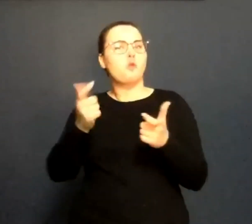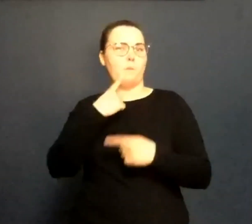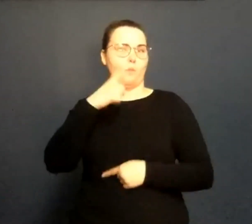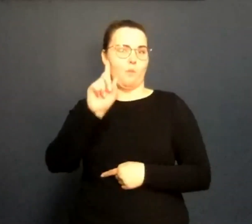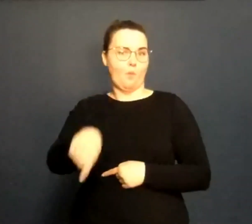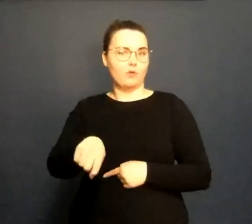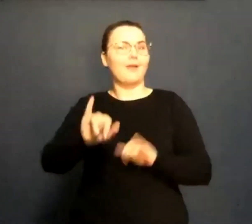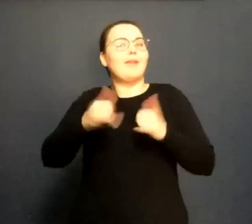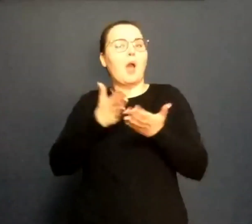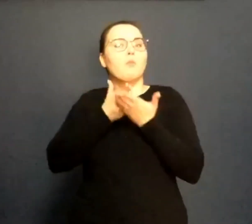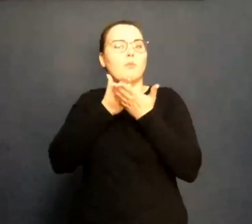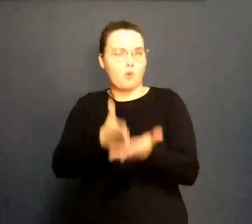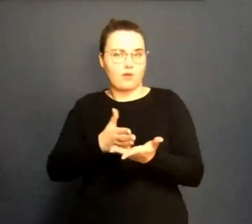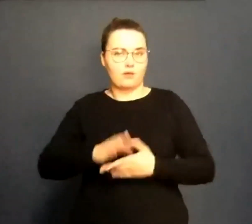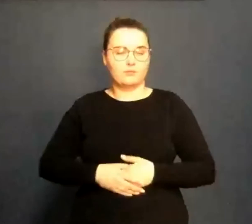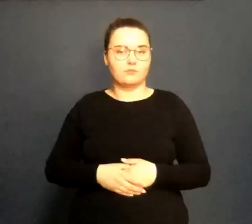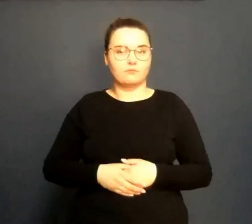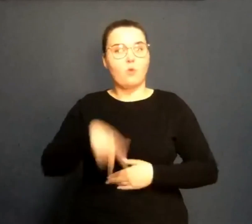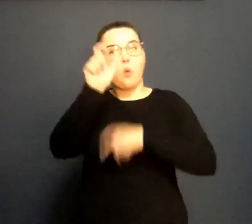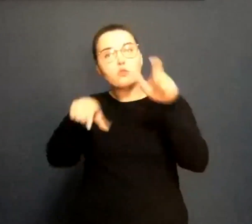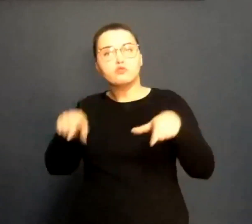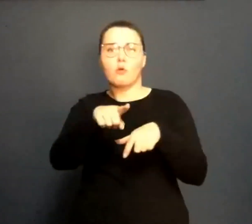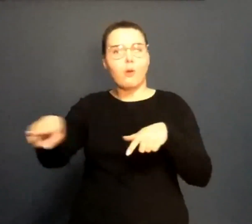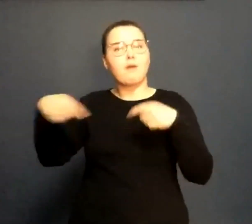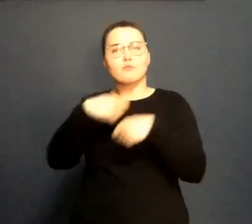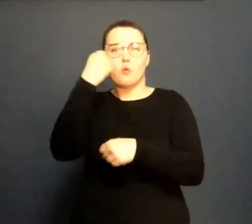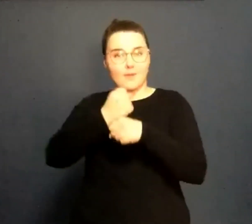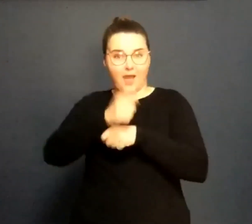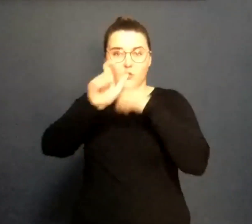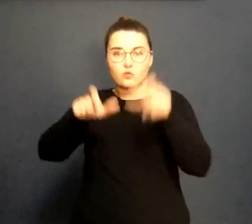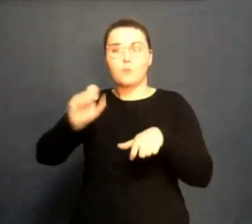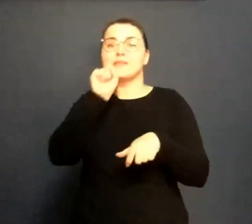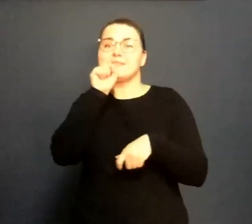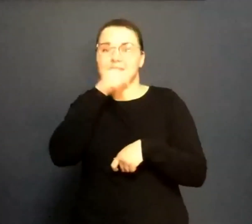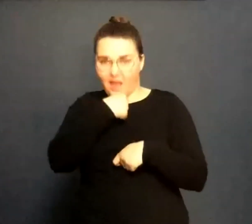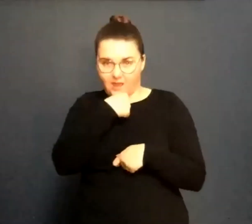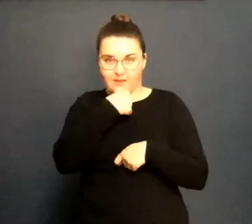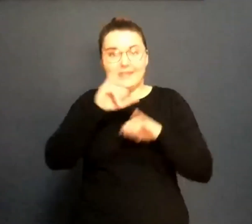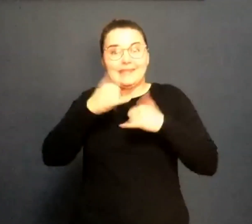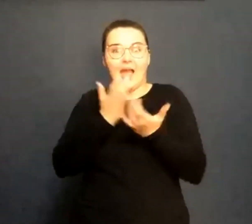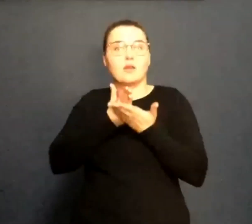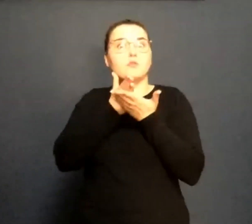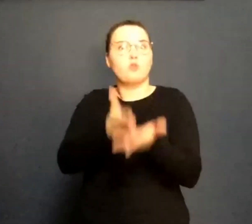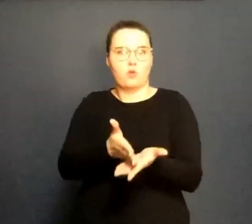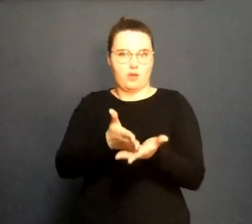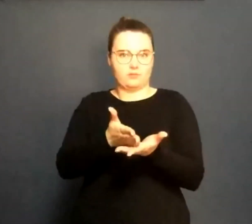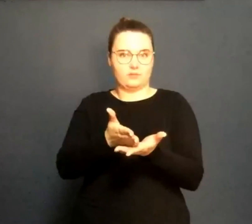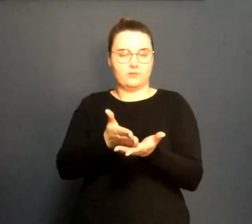poradzić osobom, które pracują z tymi grupami, z osobami starszymi,